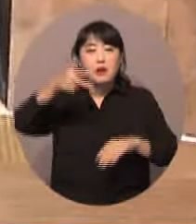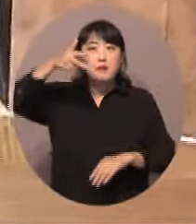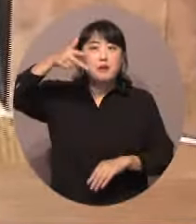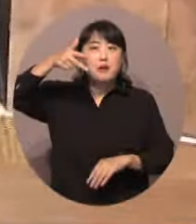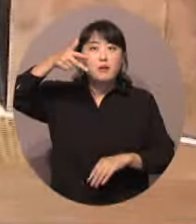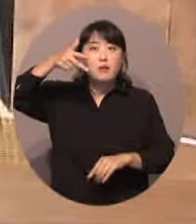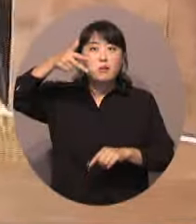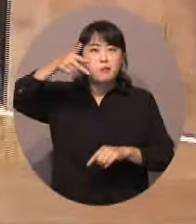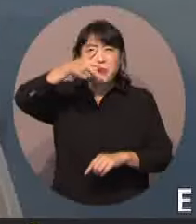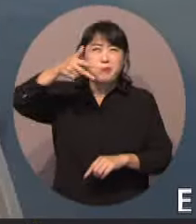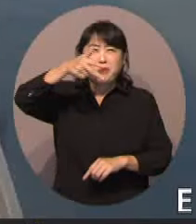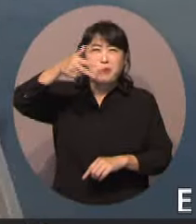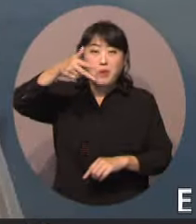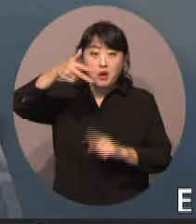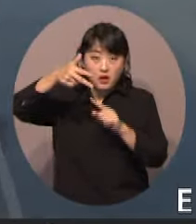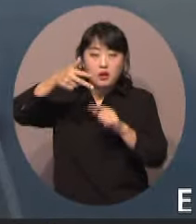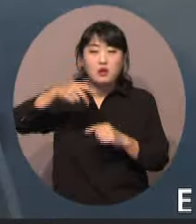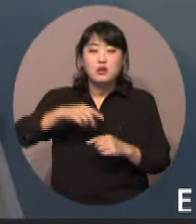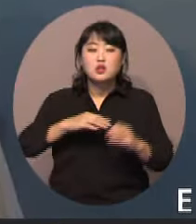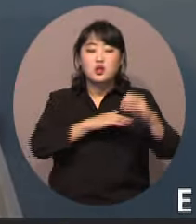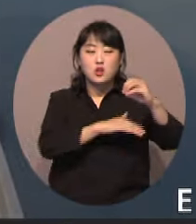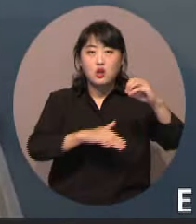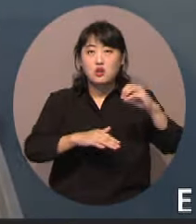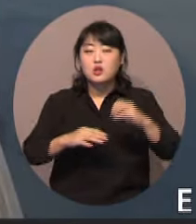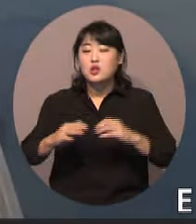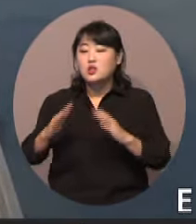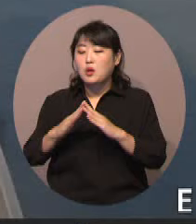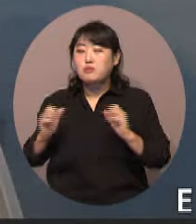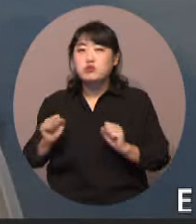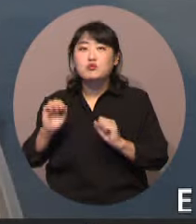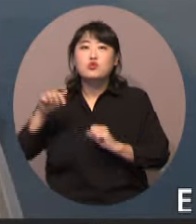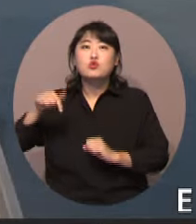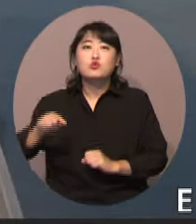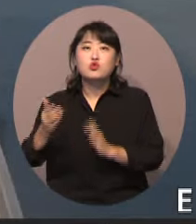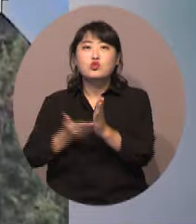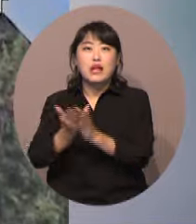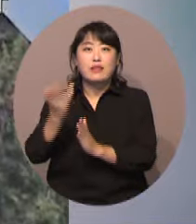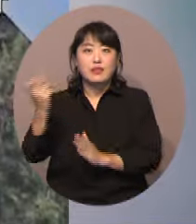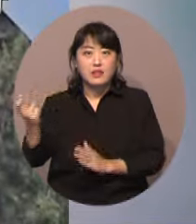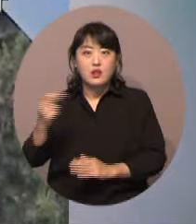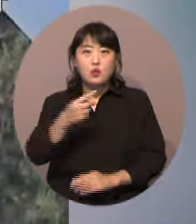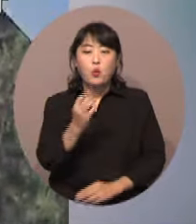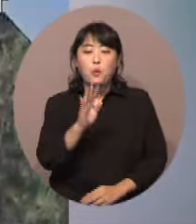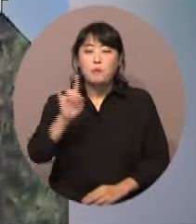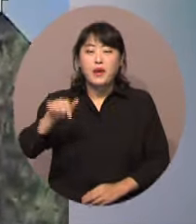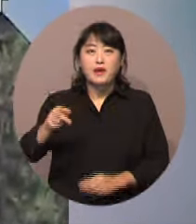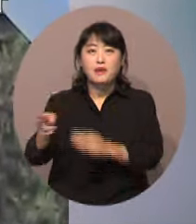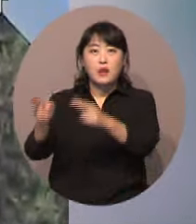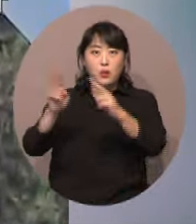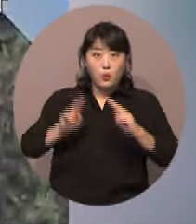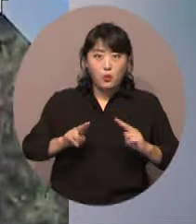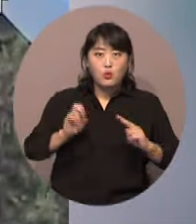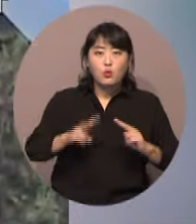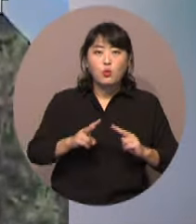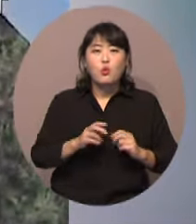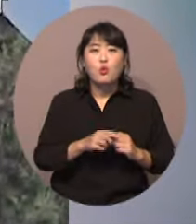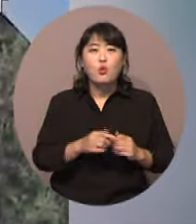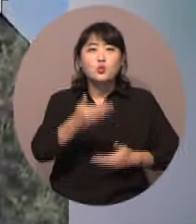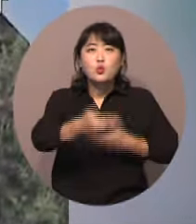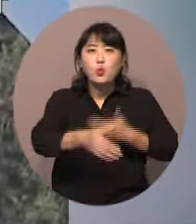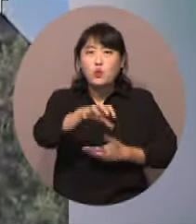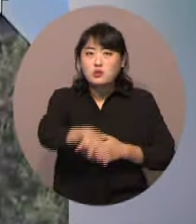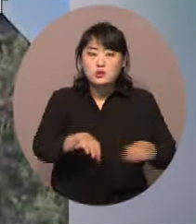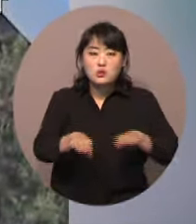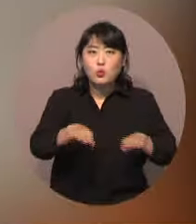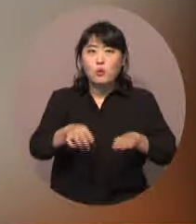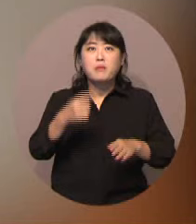심하게 흔들립니다. 서천과 전북 군산을 잇는 동백대교와 서천 공주 고속도로에서도 진동이